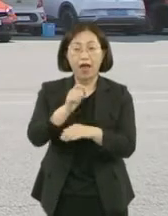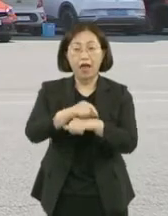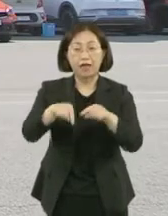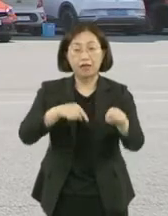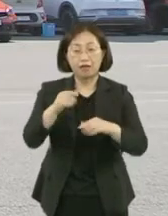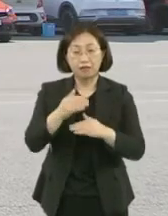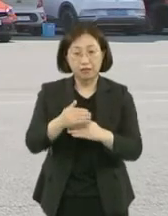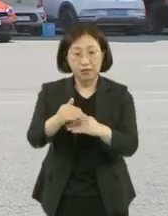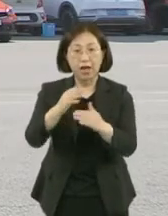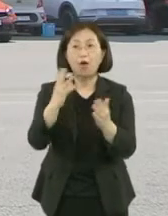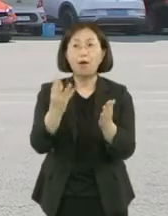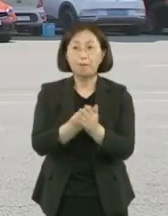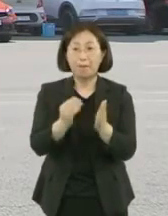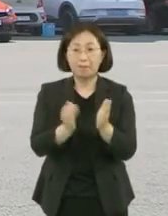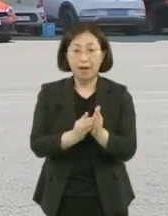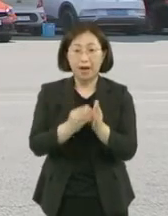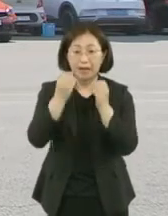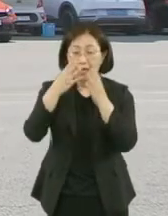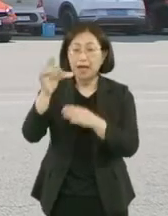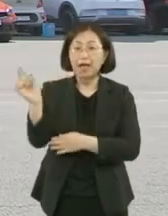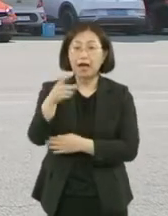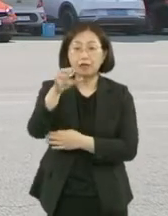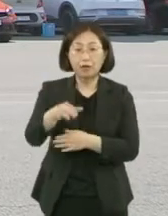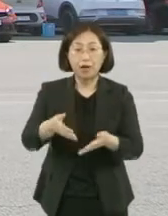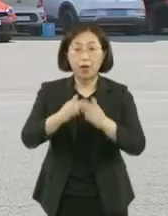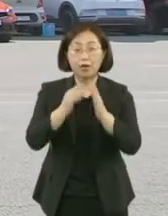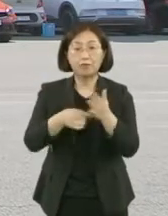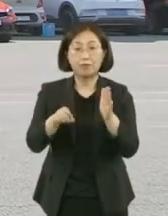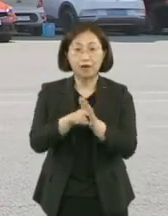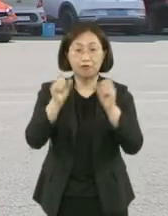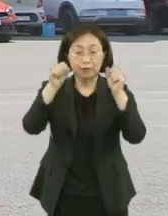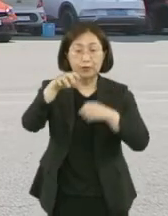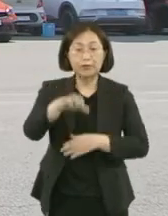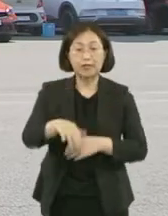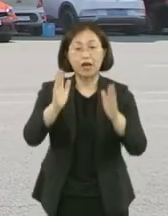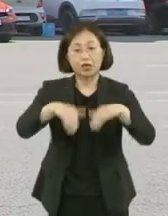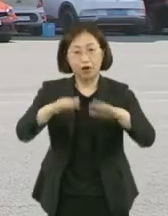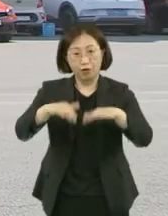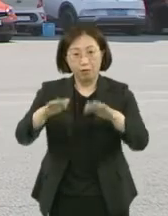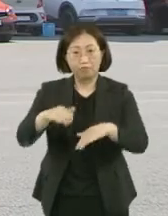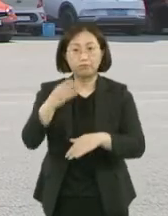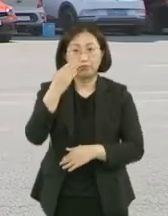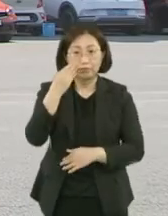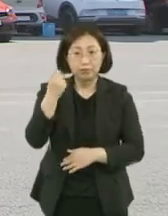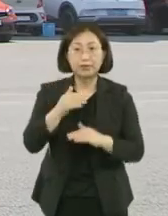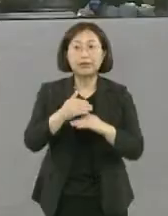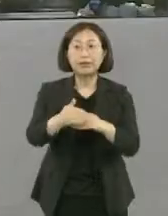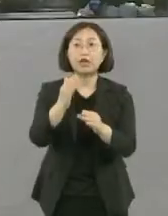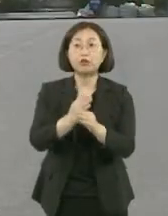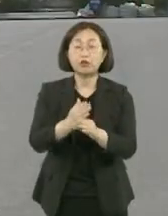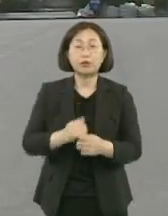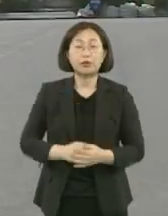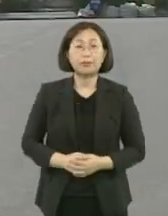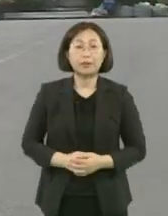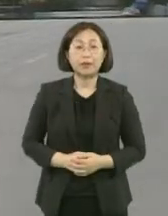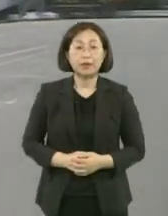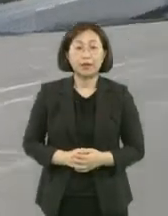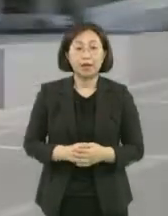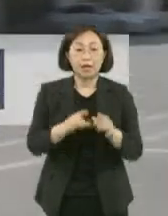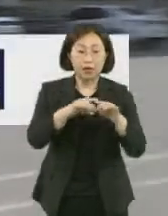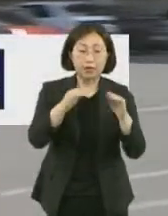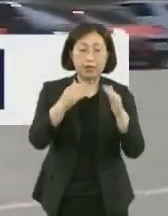절차가 완료되면서 새 야구장 건립을 위한 운동장 철거 공사가 속도를 내고 있습니다.